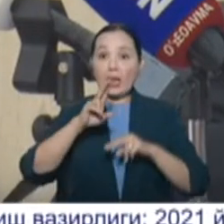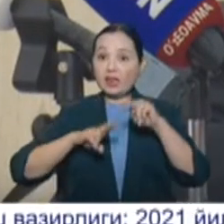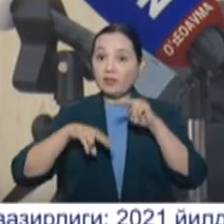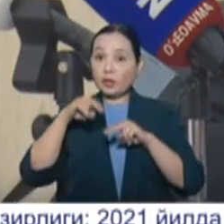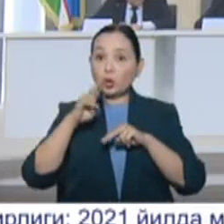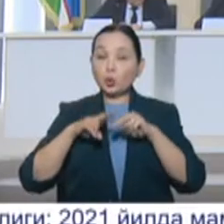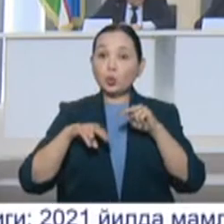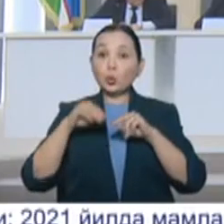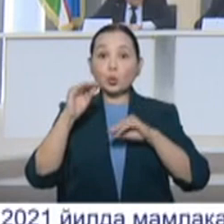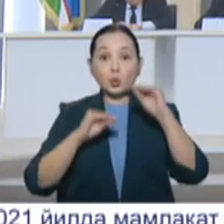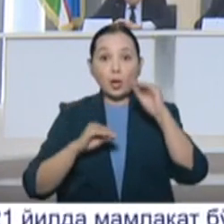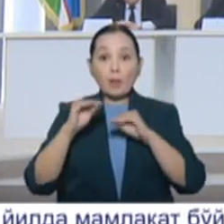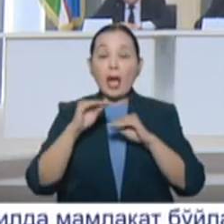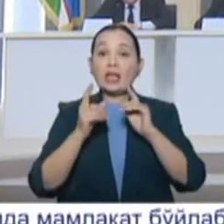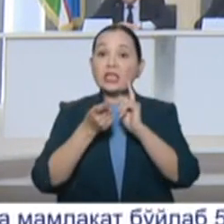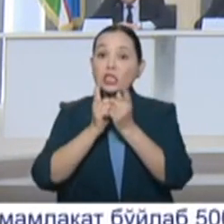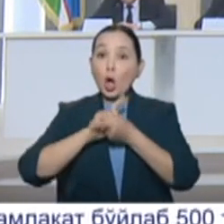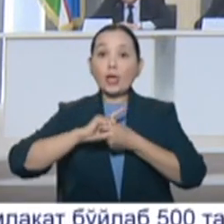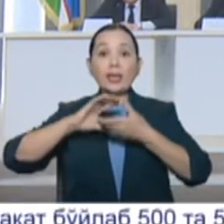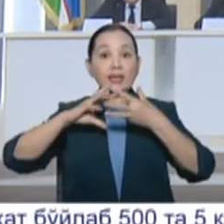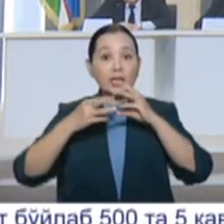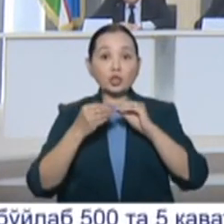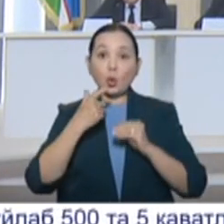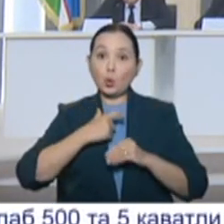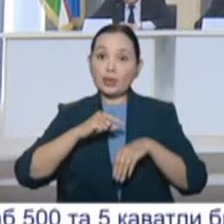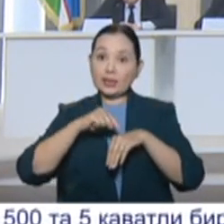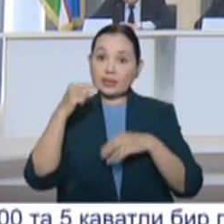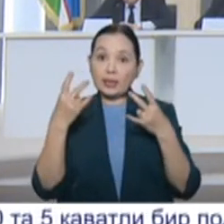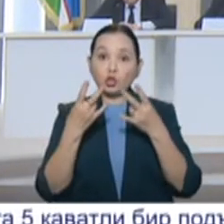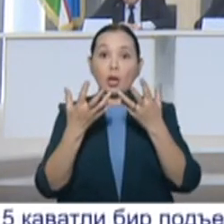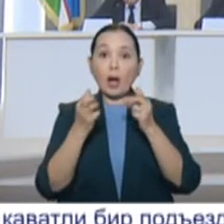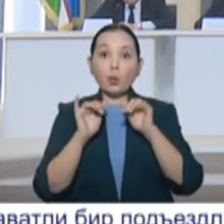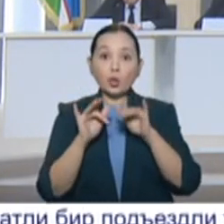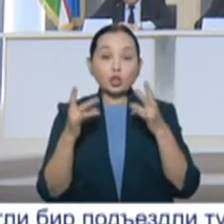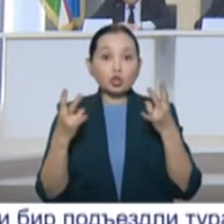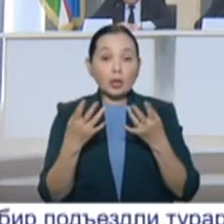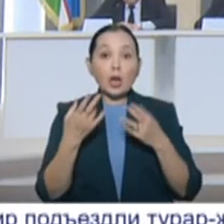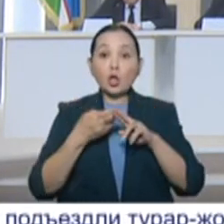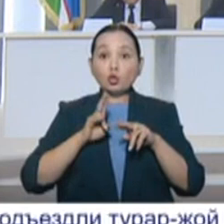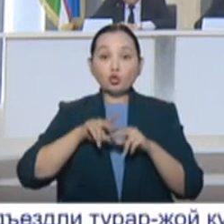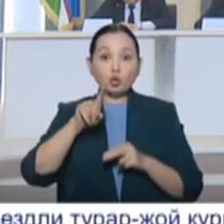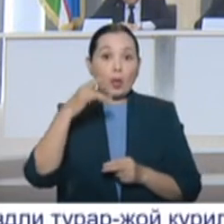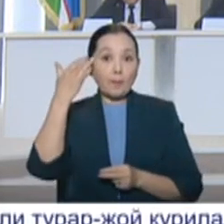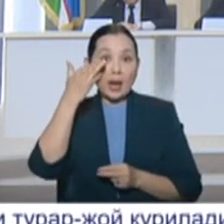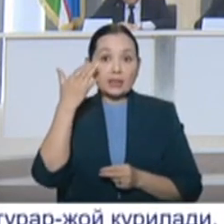sohasidagi islohotlardan natijadorligini o'zida his etish kerak, o'zida qabul qilish kerak. Shuning maqsadida